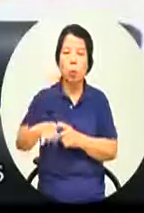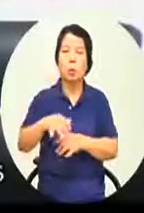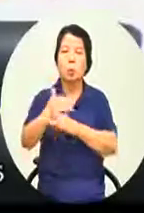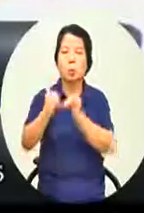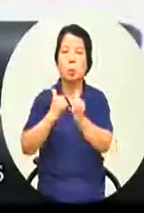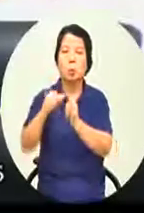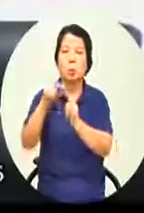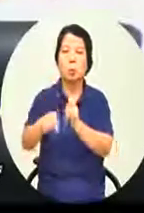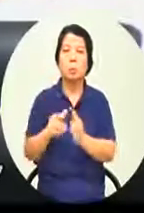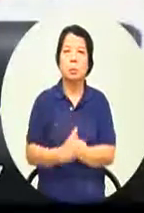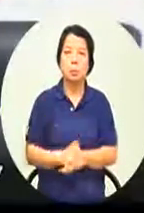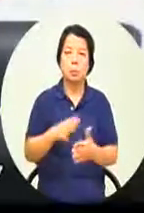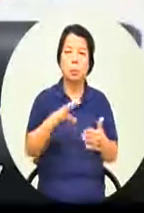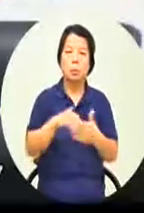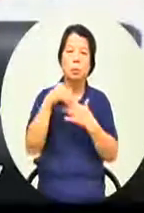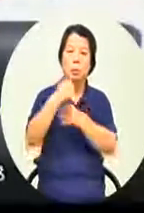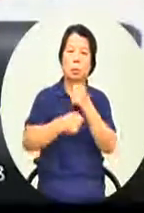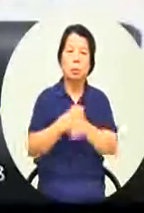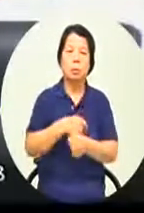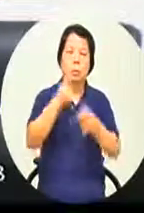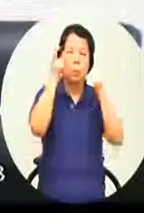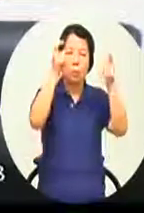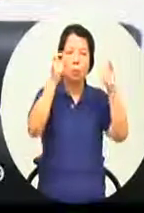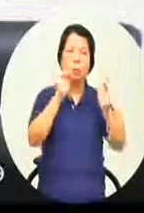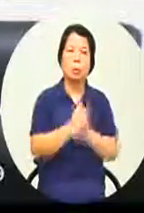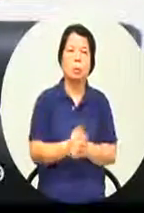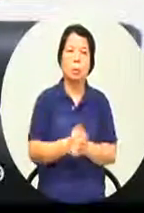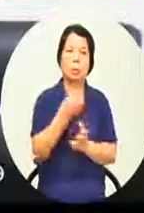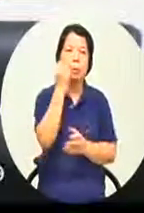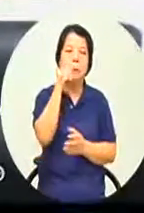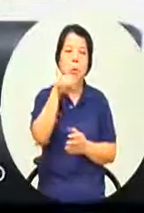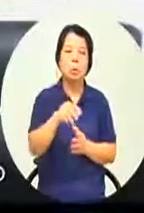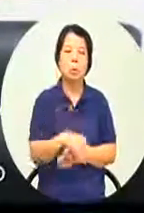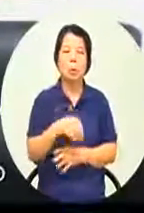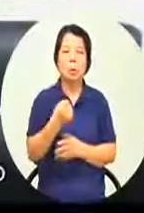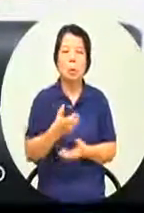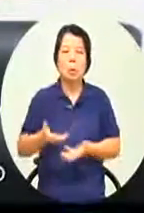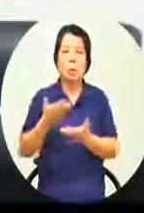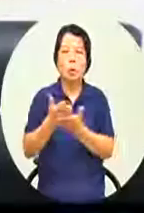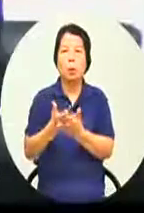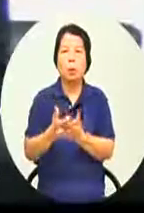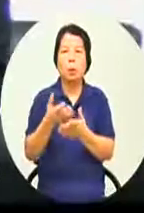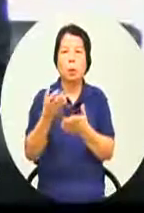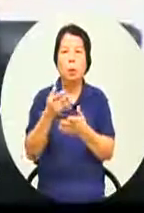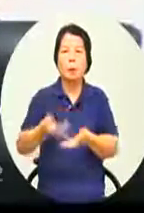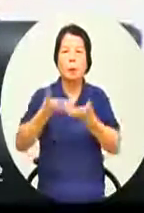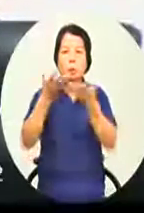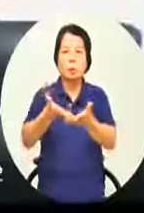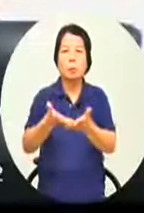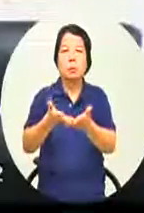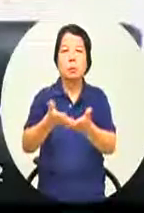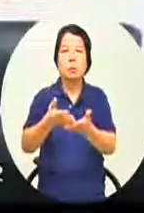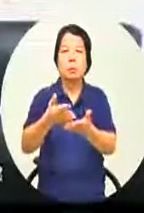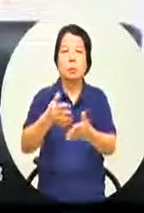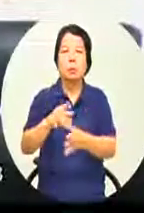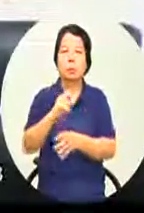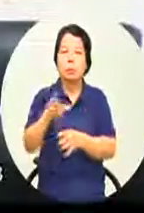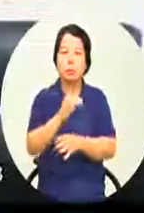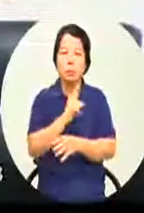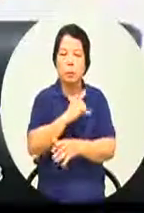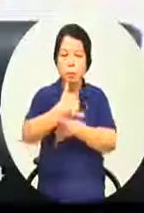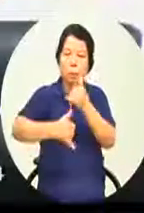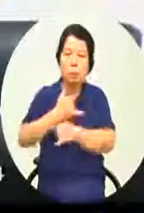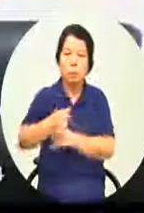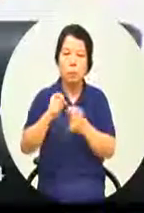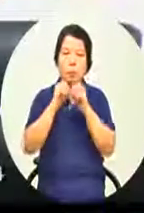们带动了高雄市观光人潮而牺牲了他们居住的权益。在这边本席要再提另外一个部分，